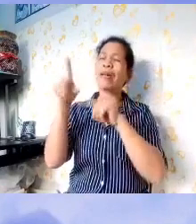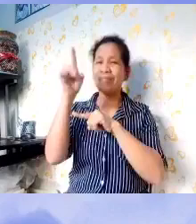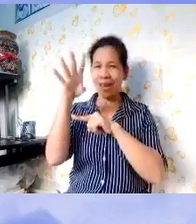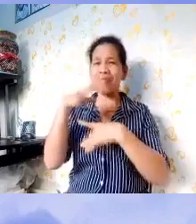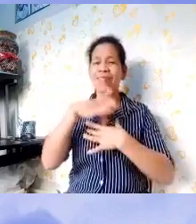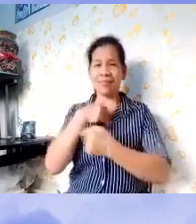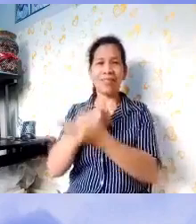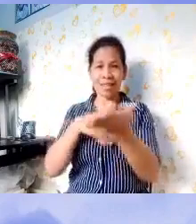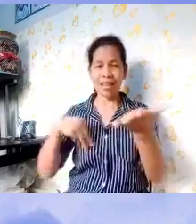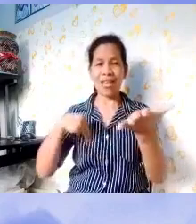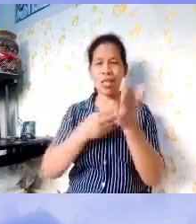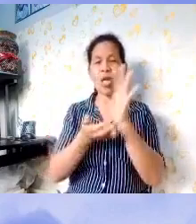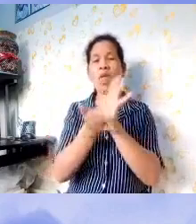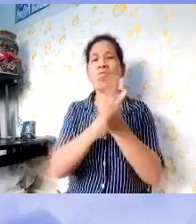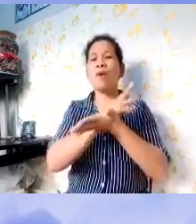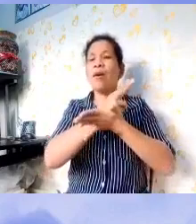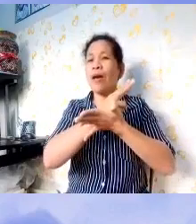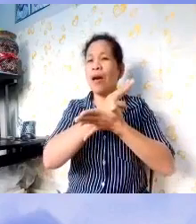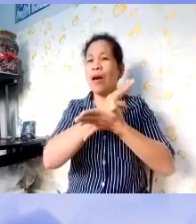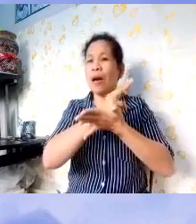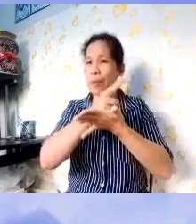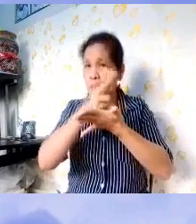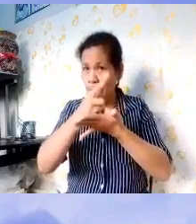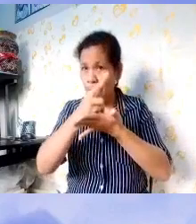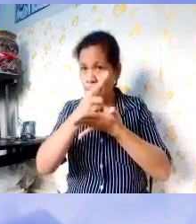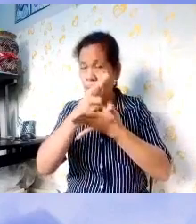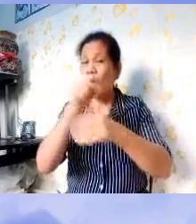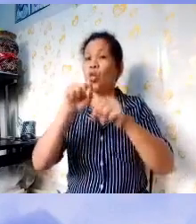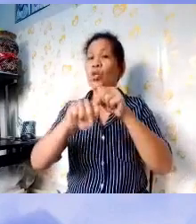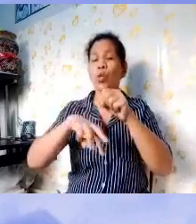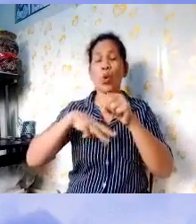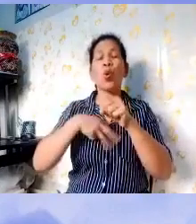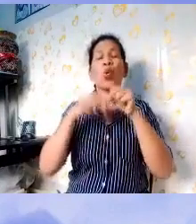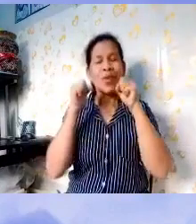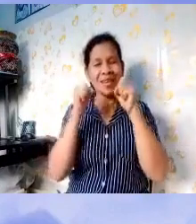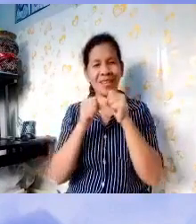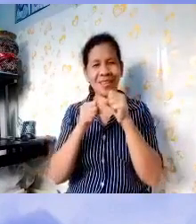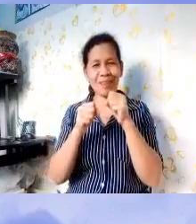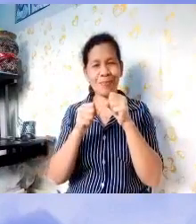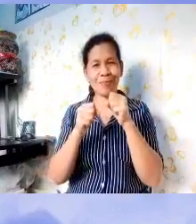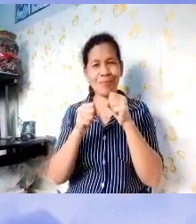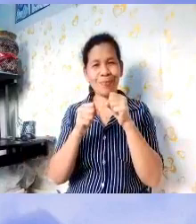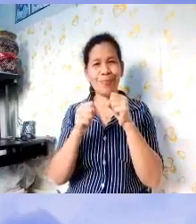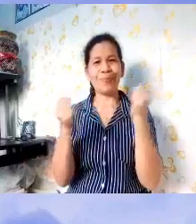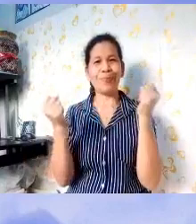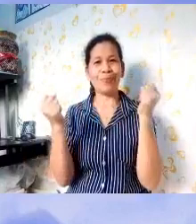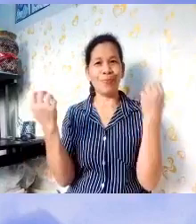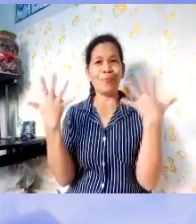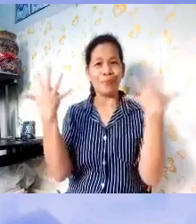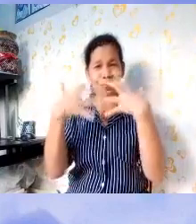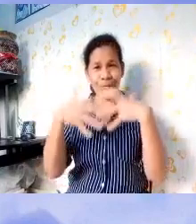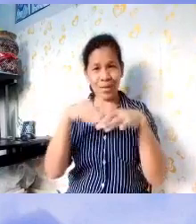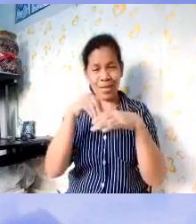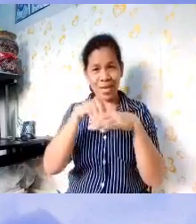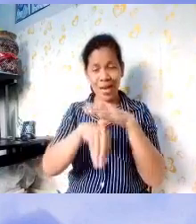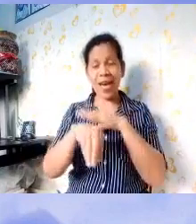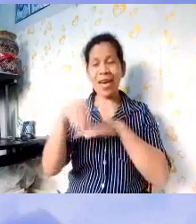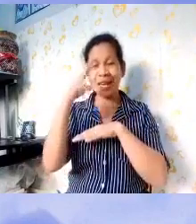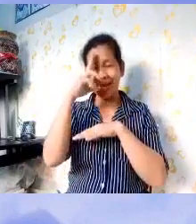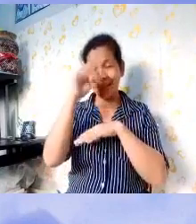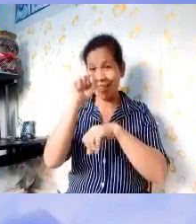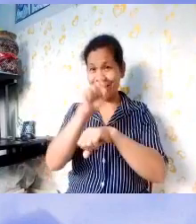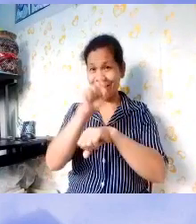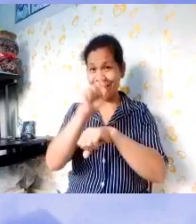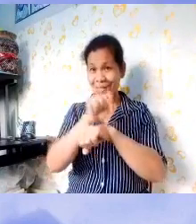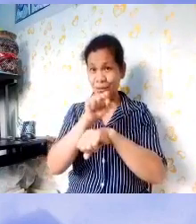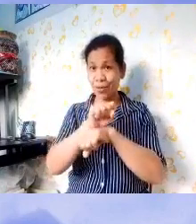pabanalin para maging katuwang niya sa Kanyang gawain. So, yun po ba ang gusto nating